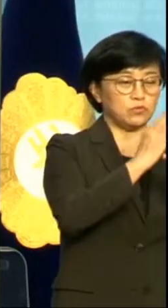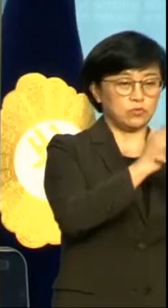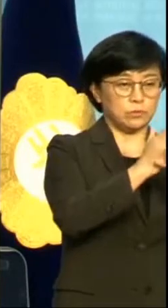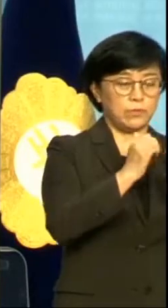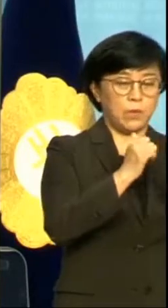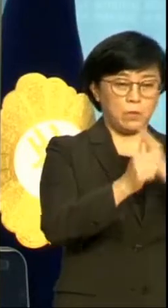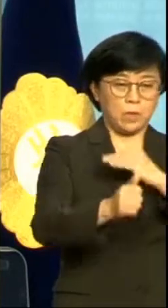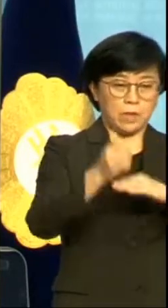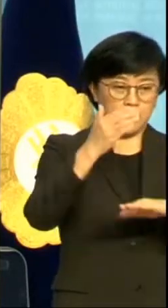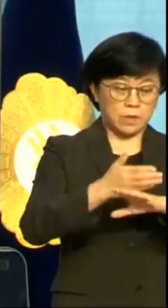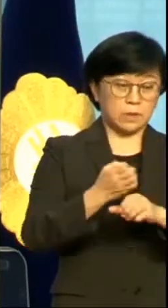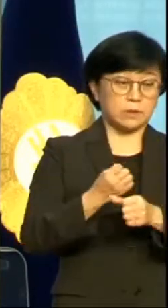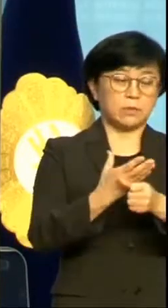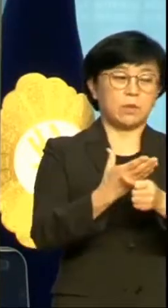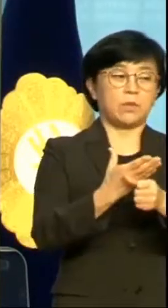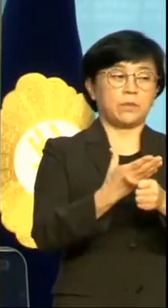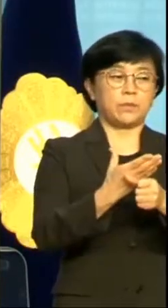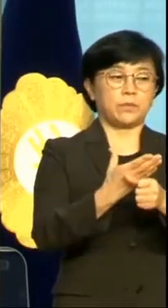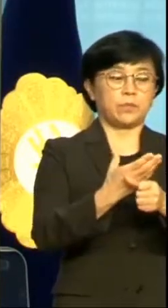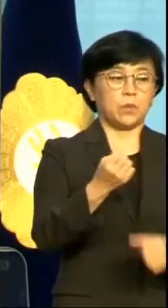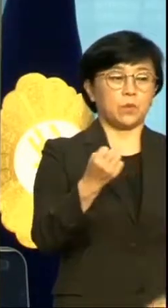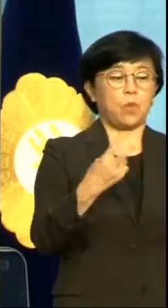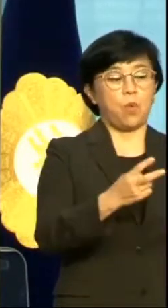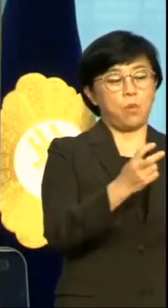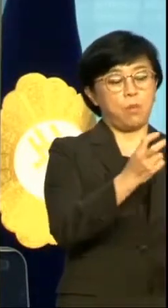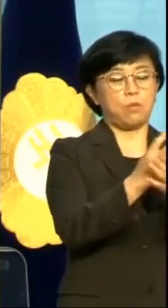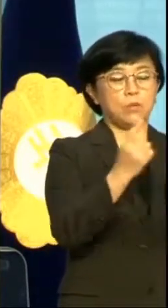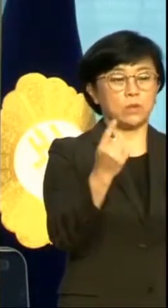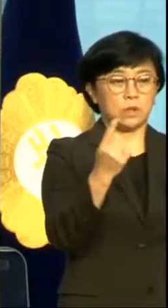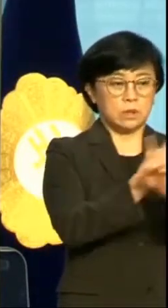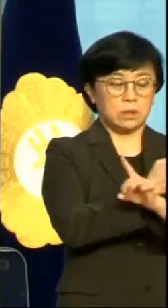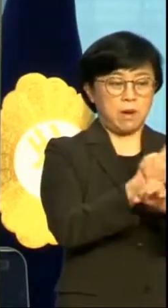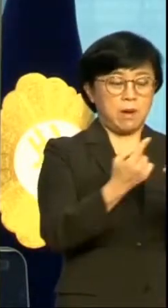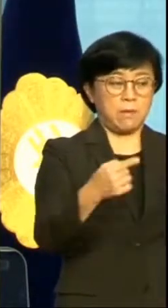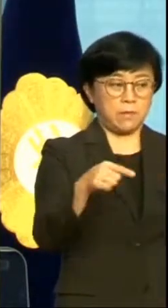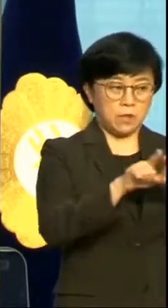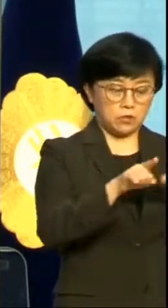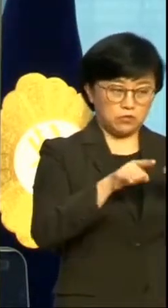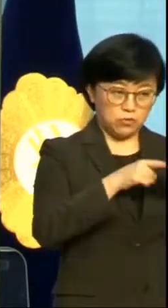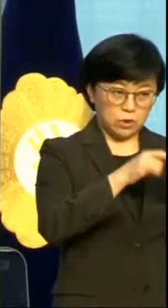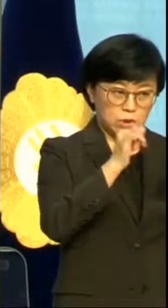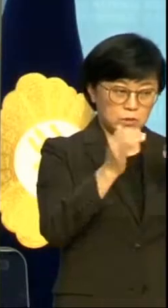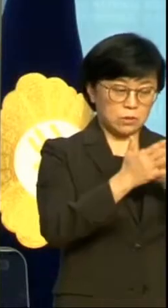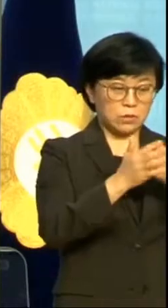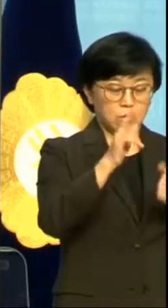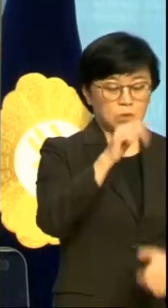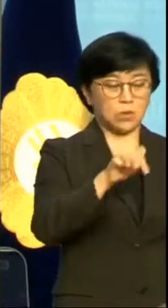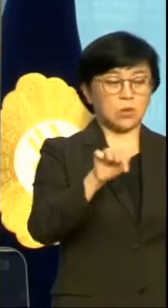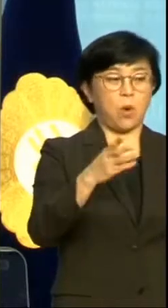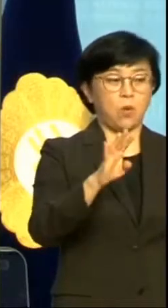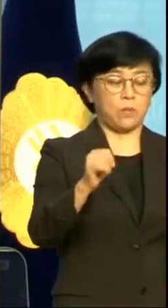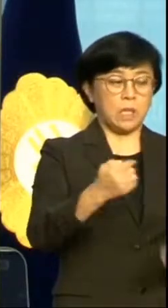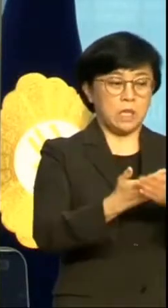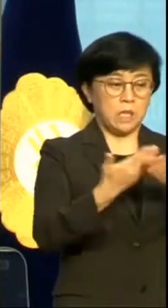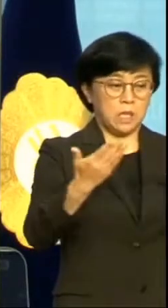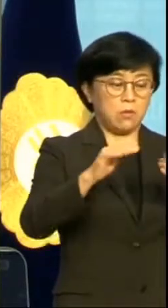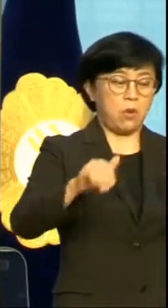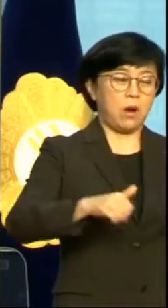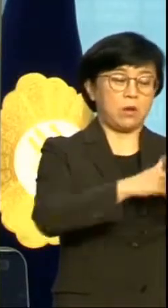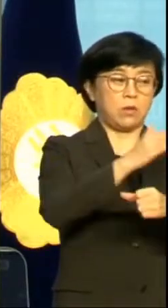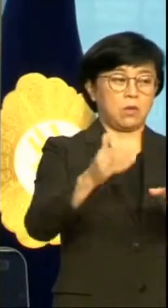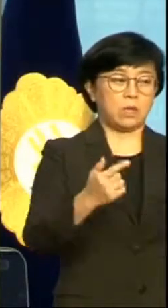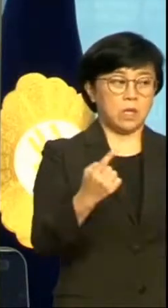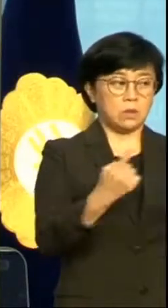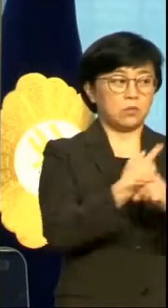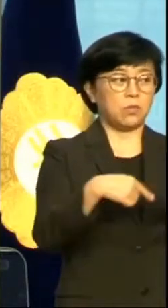님들께 감사의 말씀을 드리며 아울러 법률 개정과 함께 추진되었던 경비 노동자 국무 형태 개선을 위한 모델 영국